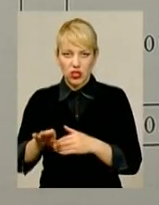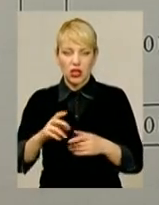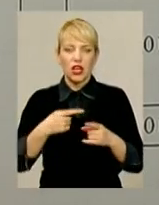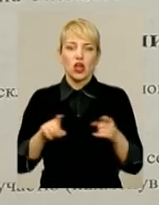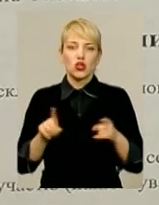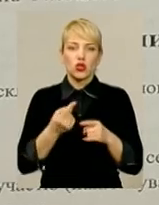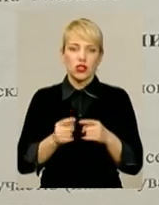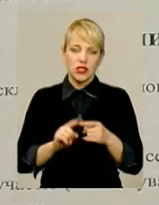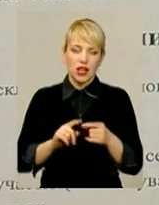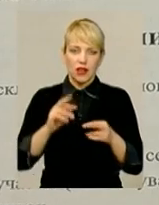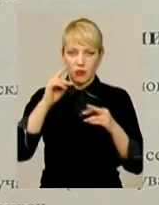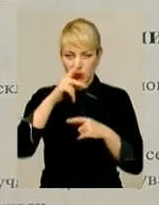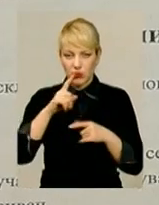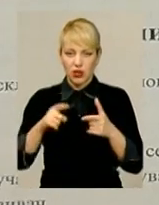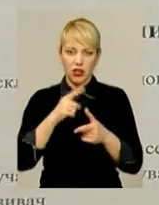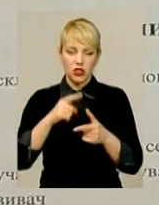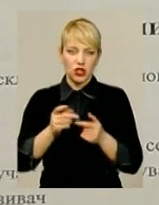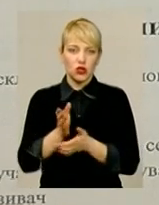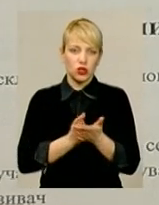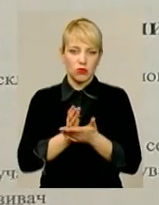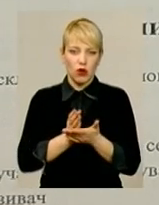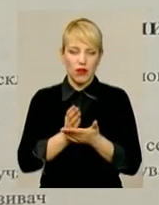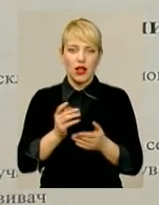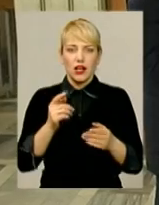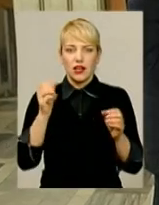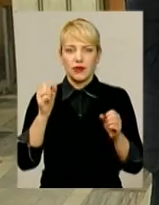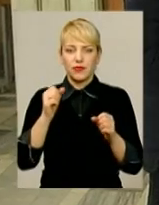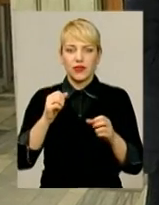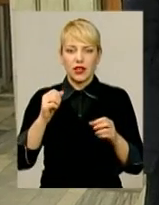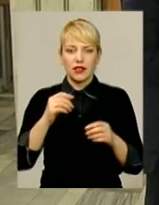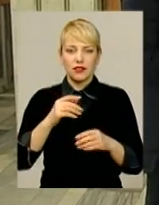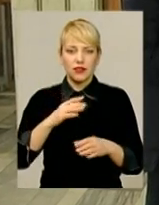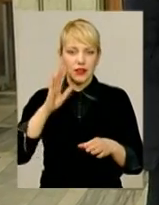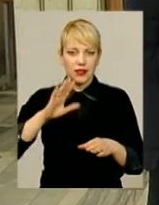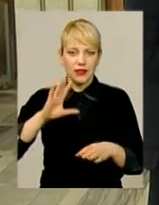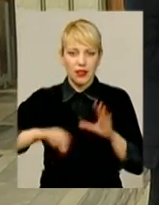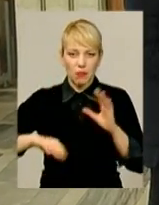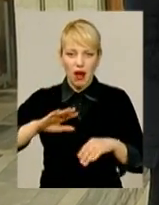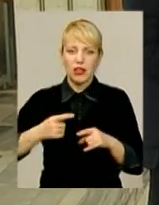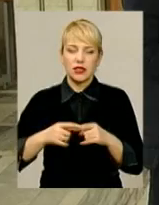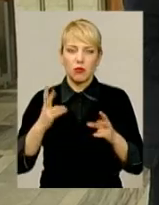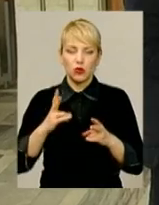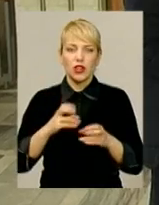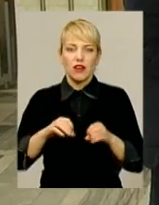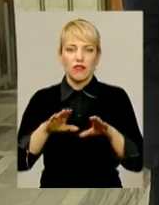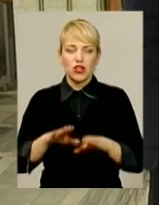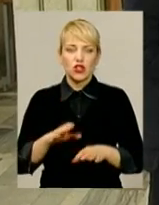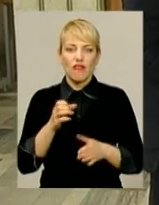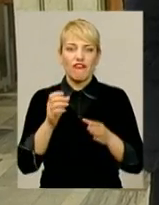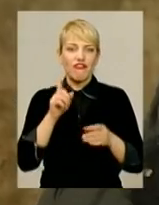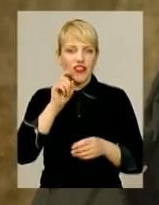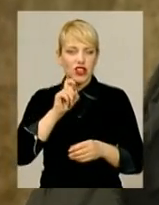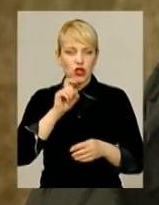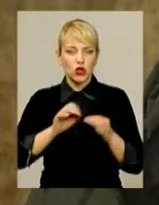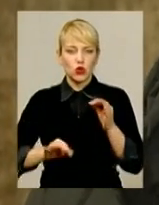звичайна канцелярська описка чи службова недбалість – бійці мають з'ясувати вже у Вінницькому апеляційному суді. Кажуть, боротимуться до